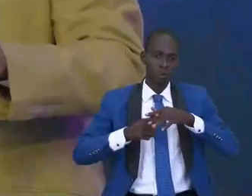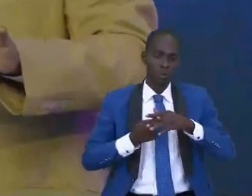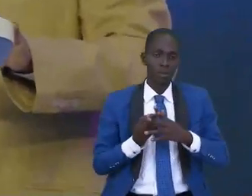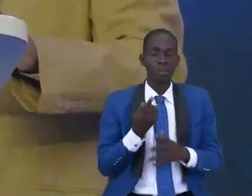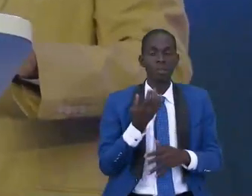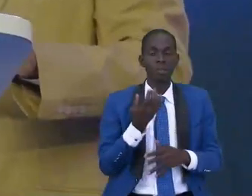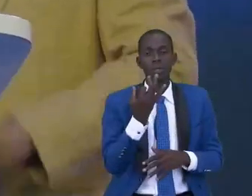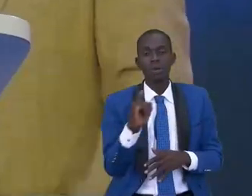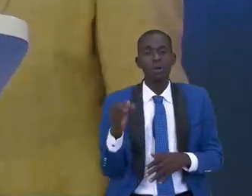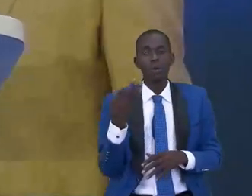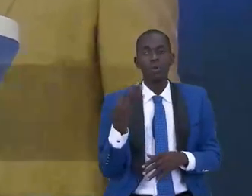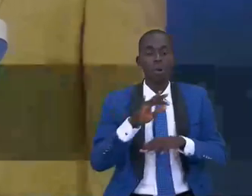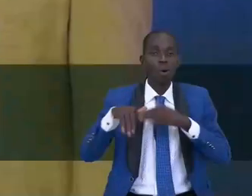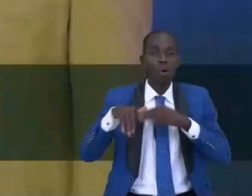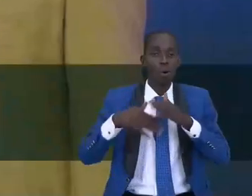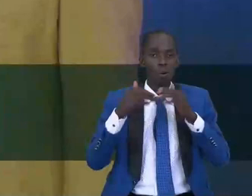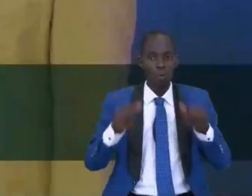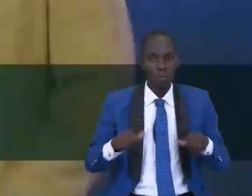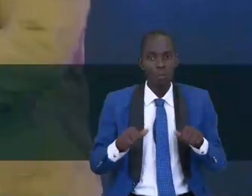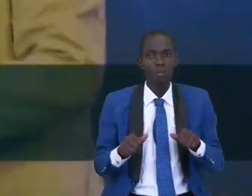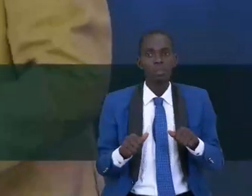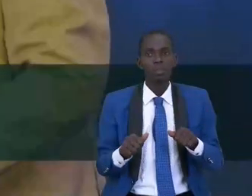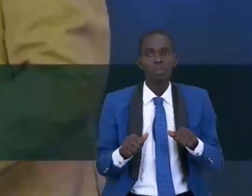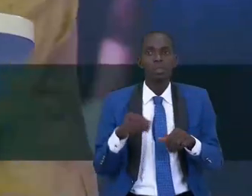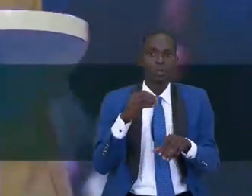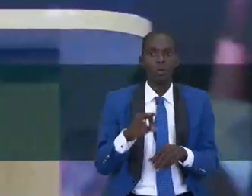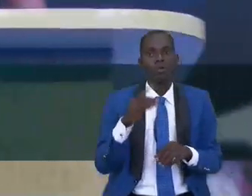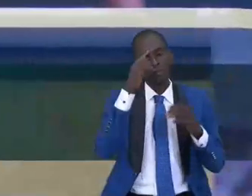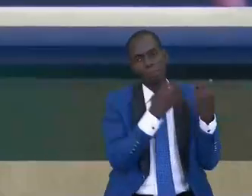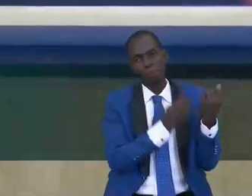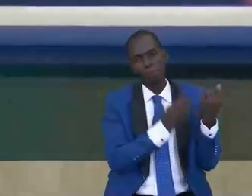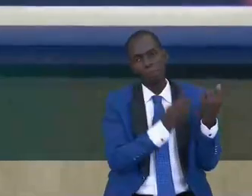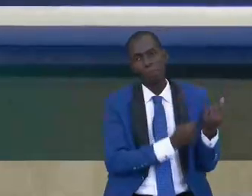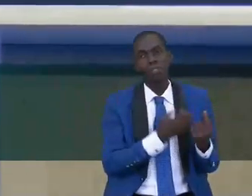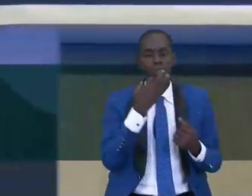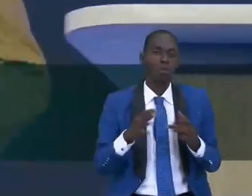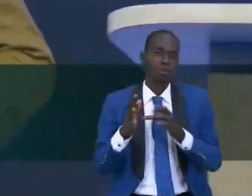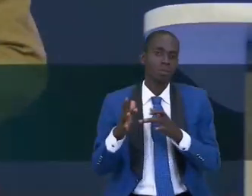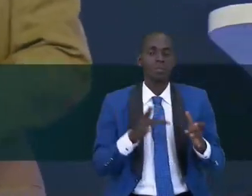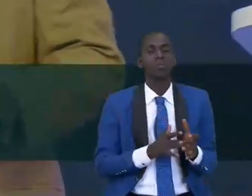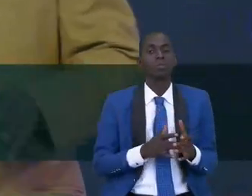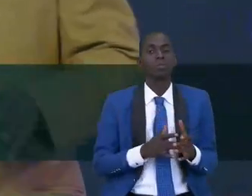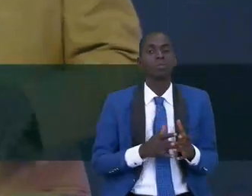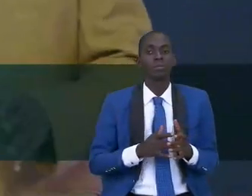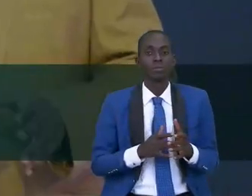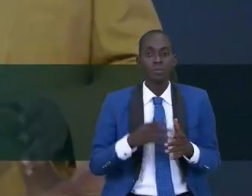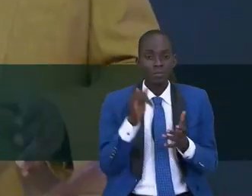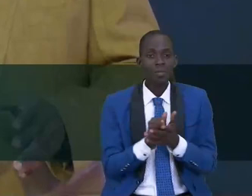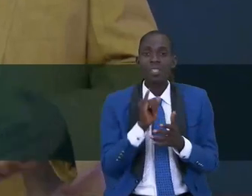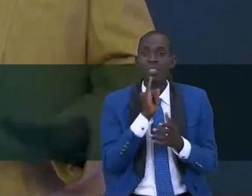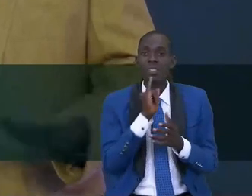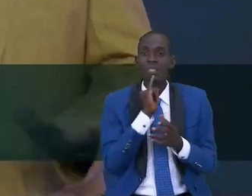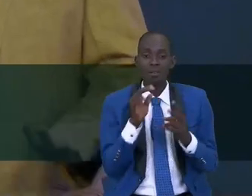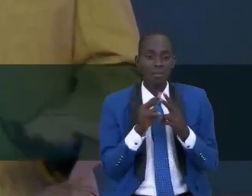des possibilités fondamentales de la foi de Jésus. les possibilités